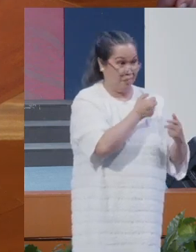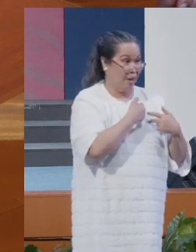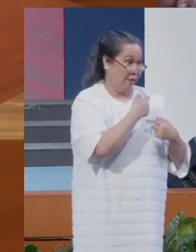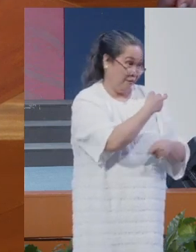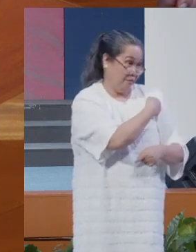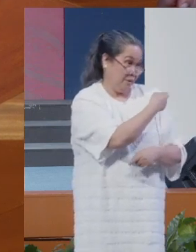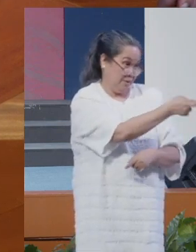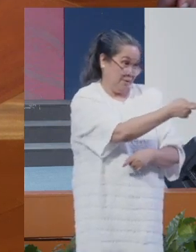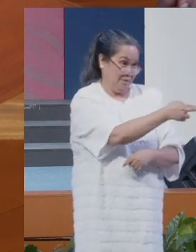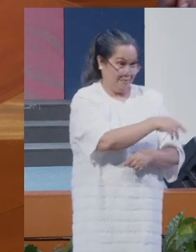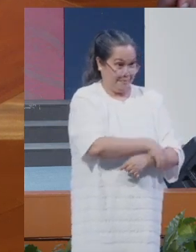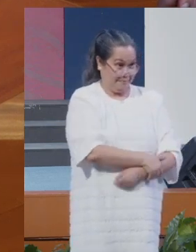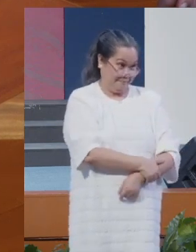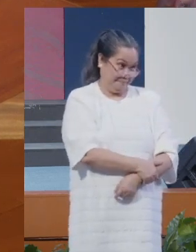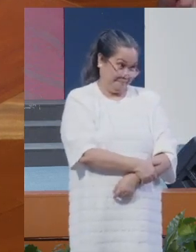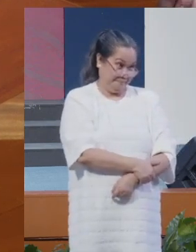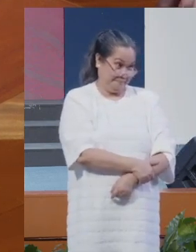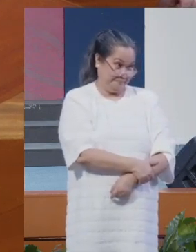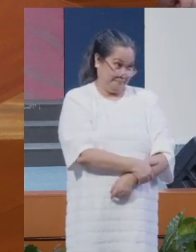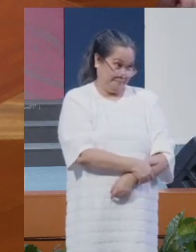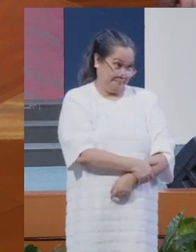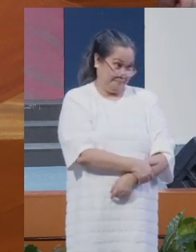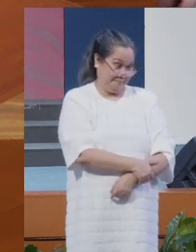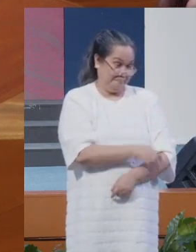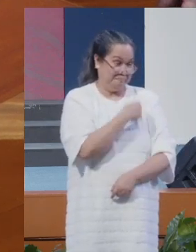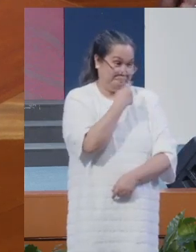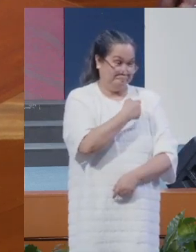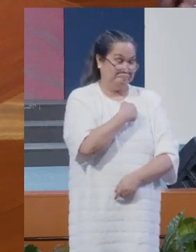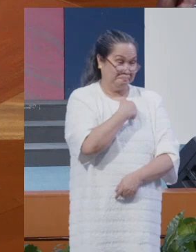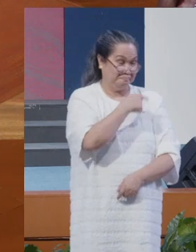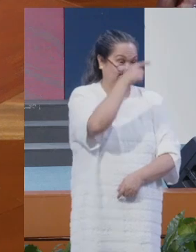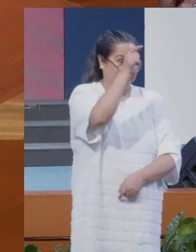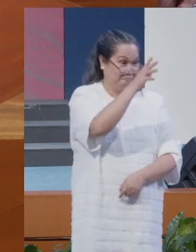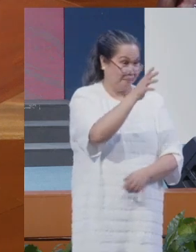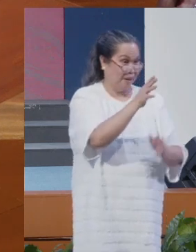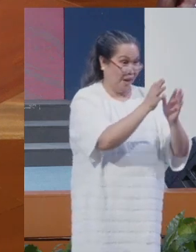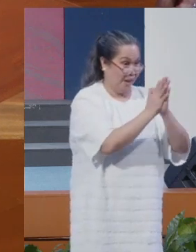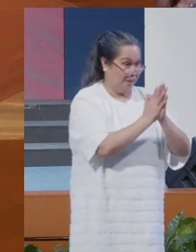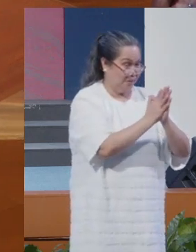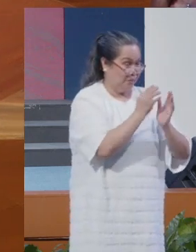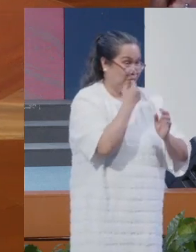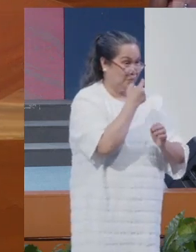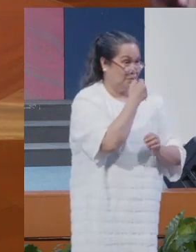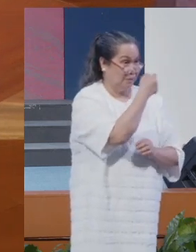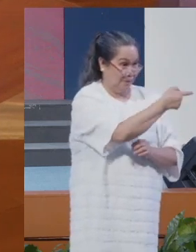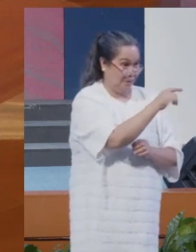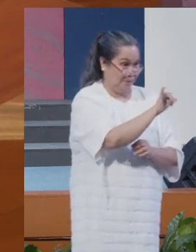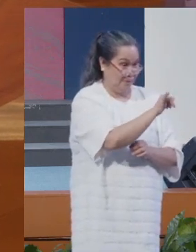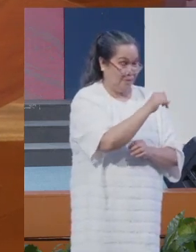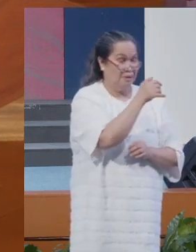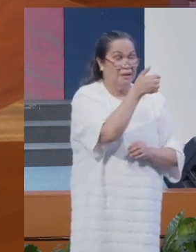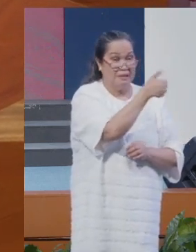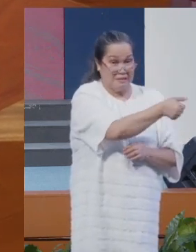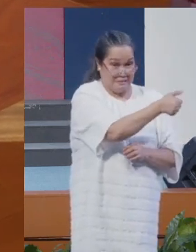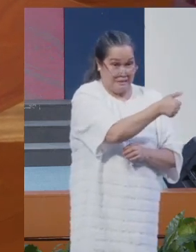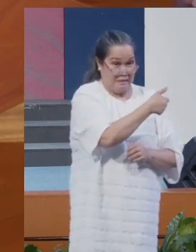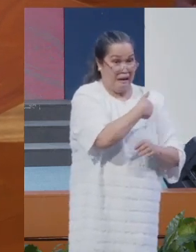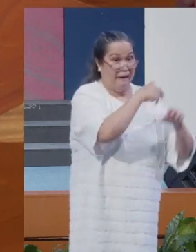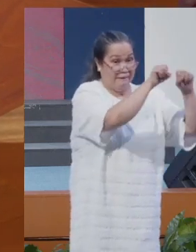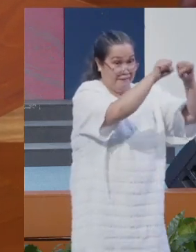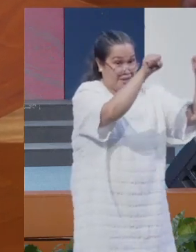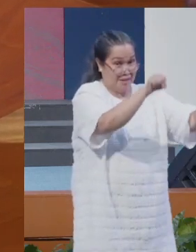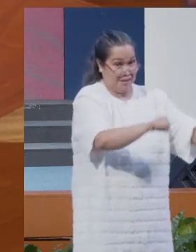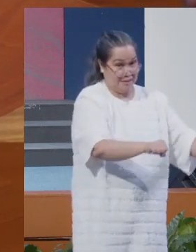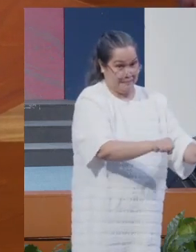relihiyon. Na nagsasabi na sila ay tumatawag sa isang Diyos. Na nagsasabi na sila ay merong